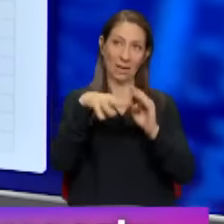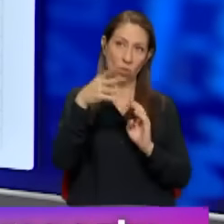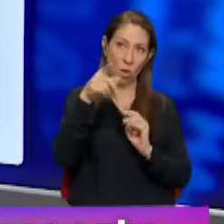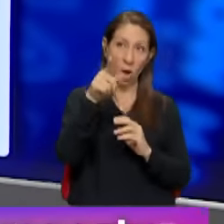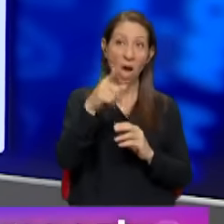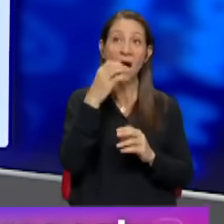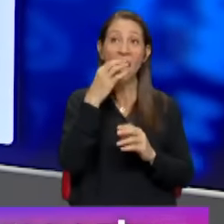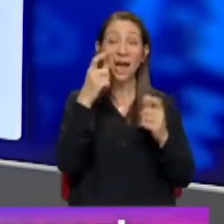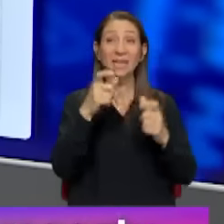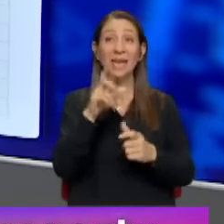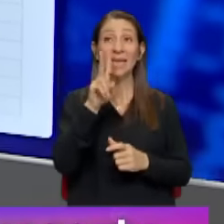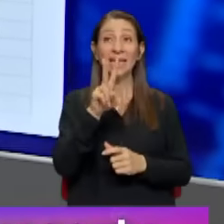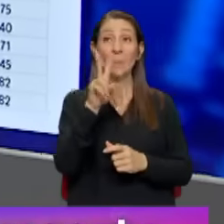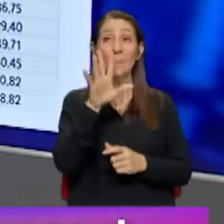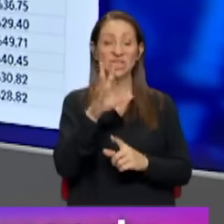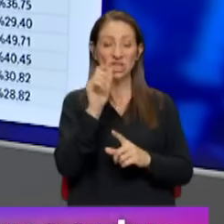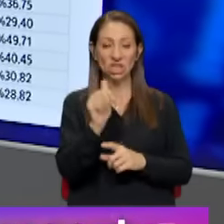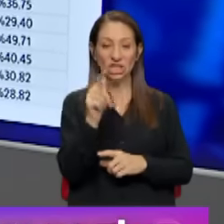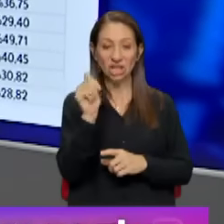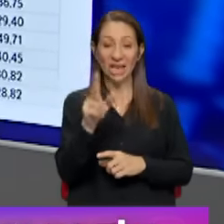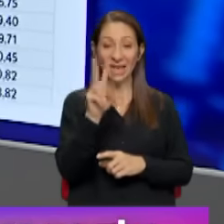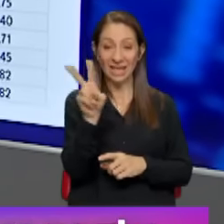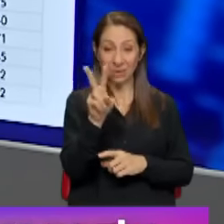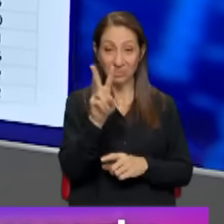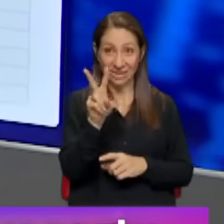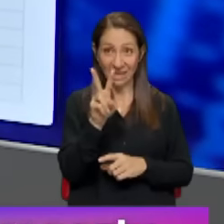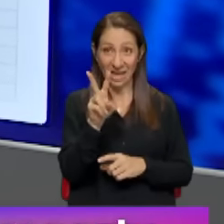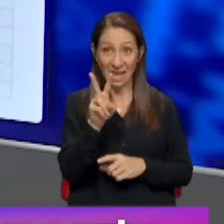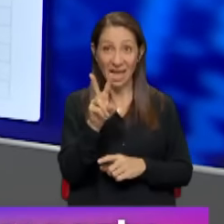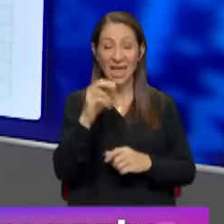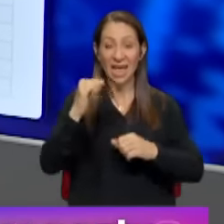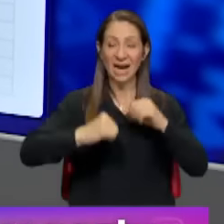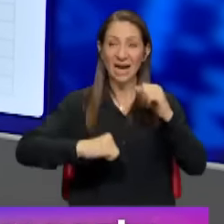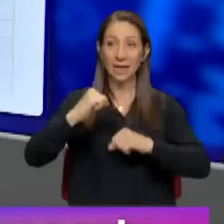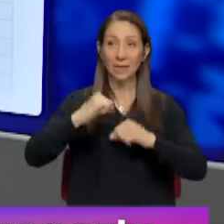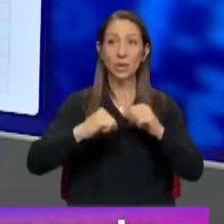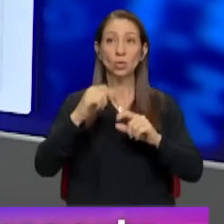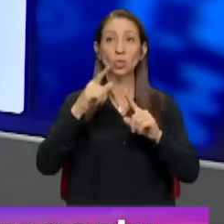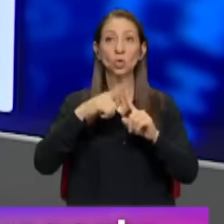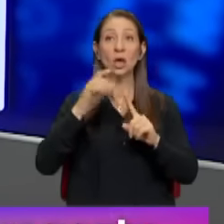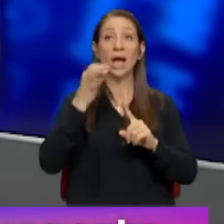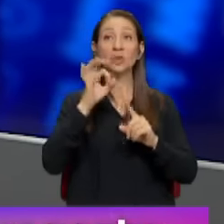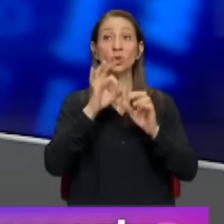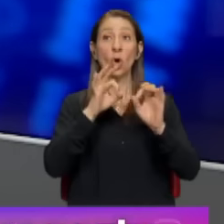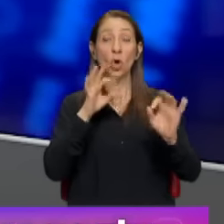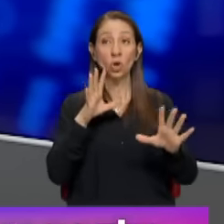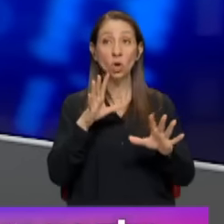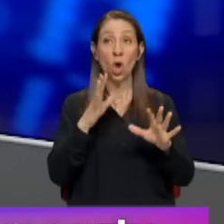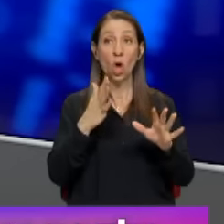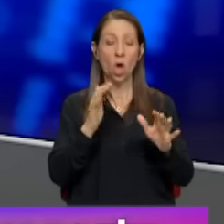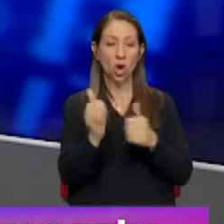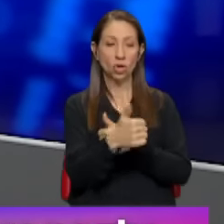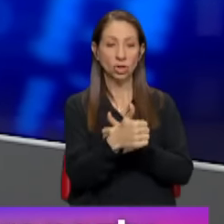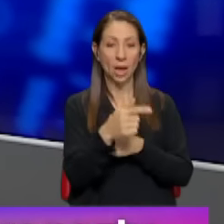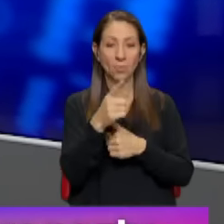Burada Ankara'da 25 ilçenin 20'sinde rakibi Turgut Altınok'un önünde. Bu yarış